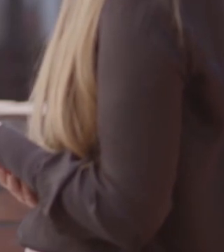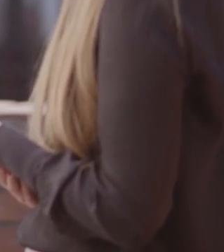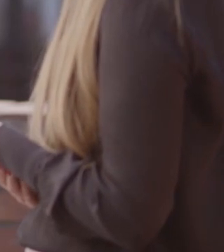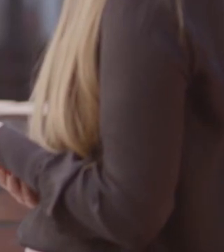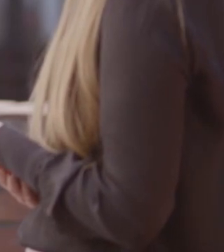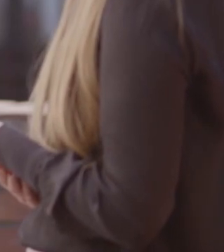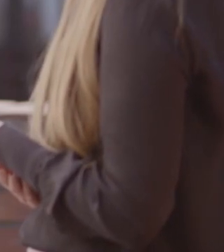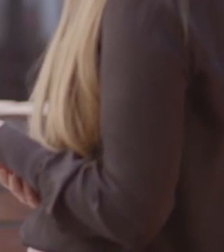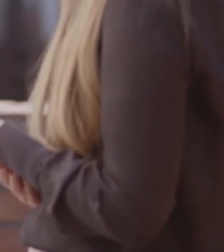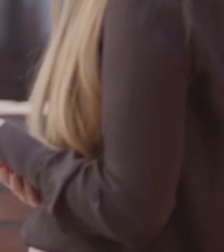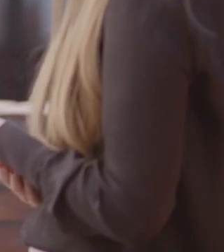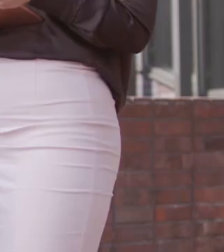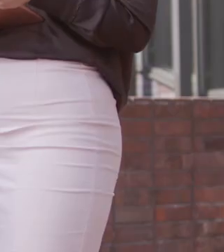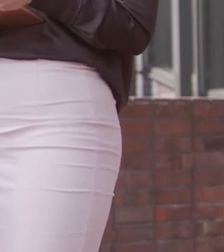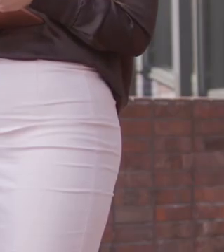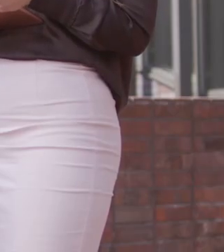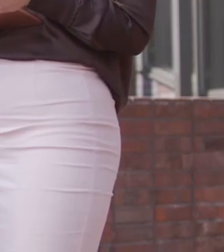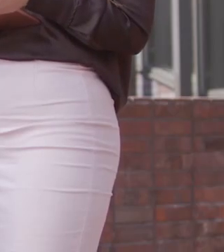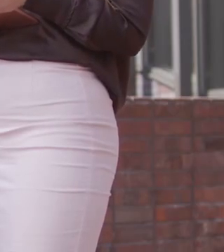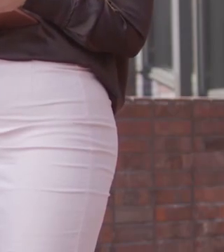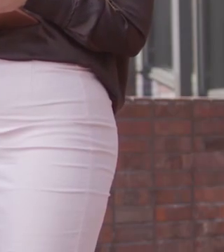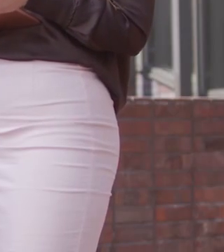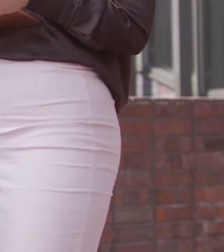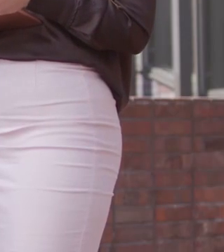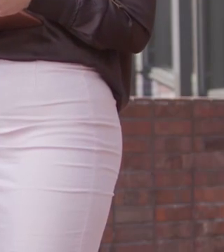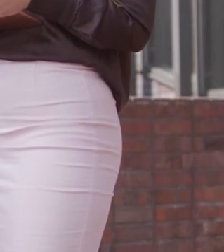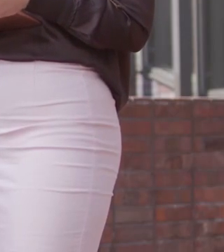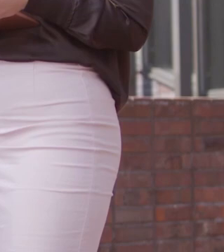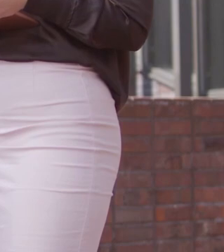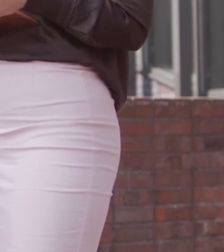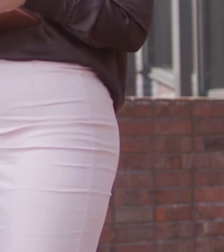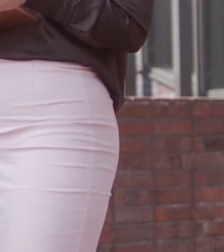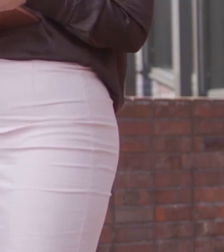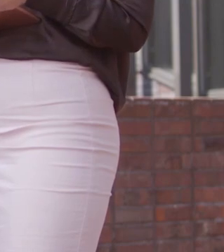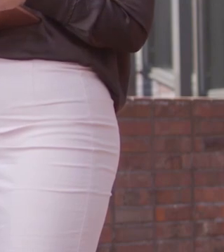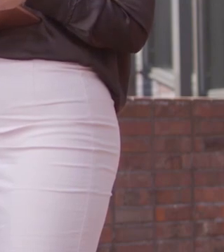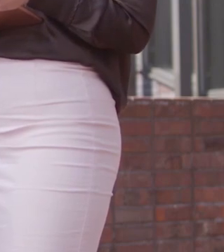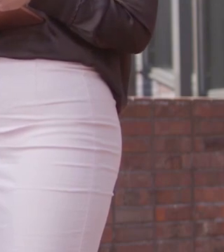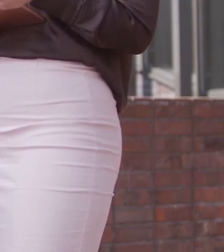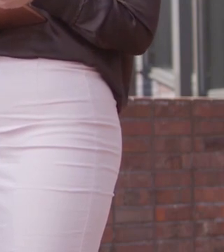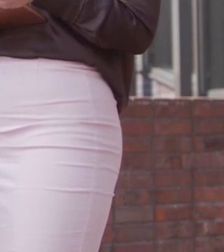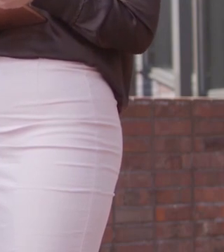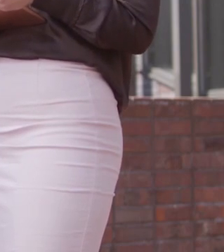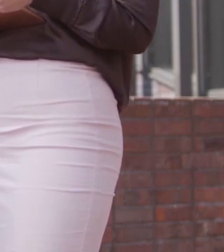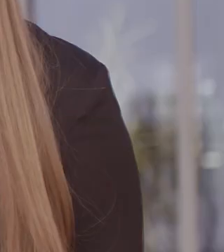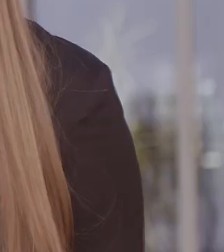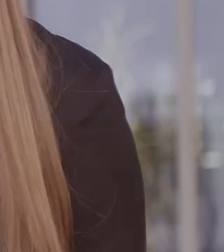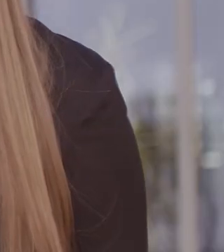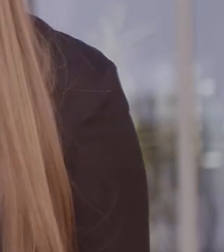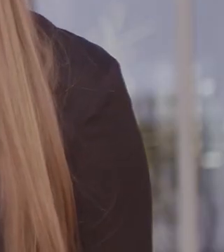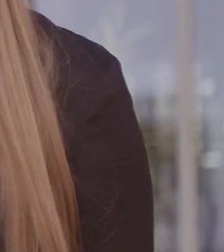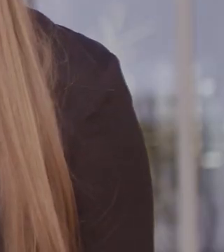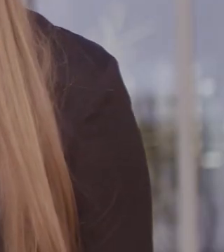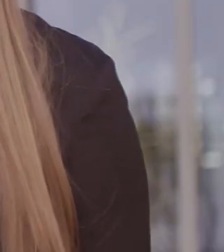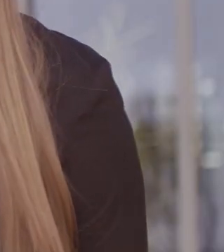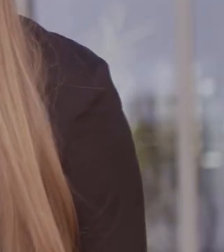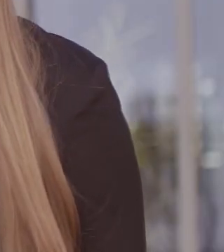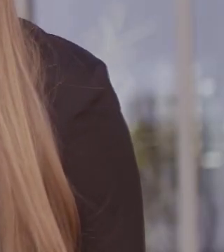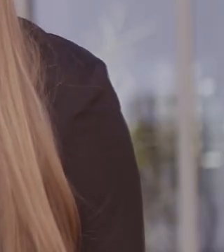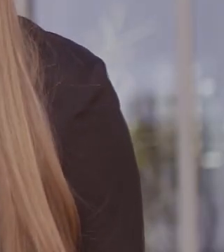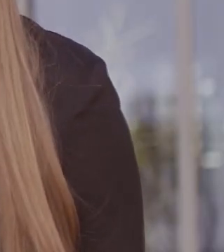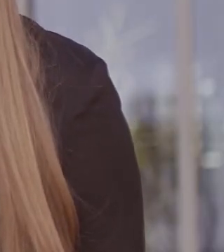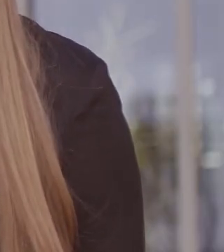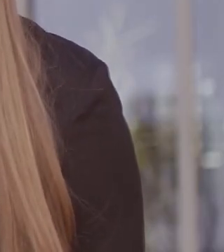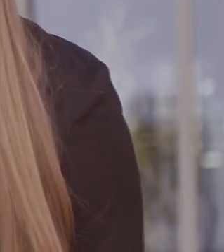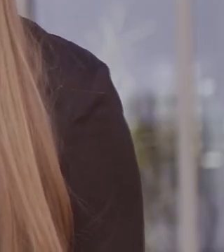mają trudniejszą sytuację materialną. Teraz chciałabym zapytać o to, co również dla nas, członków samorządu, jest bardzo ważne. W jaki sposób poza